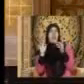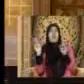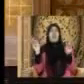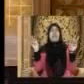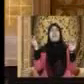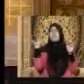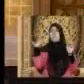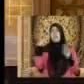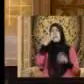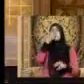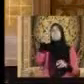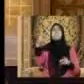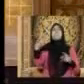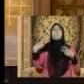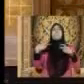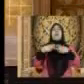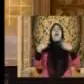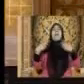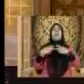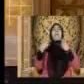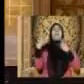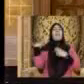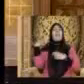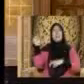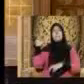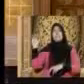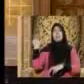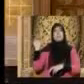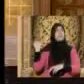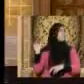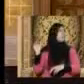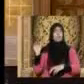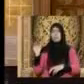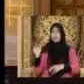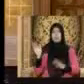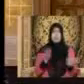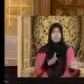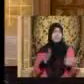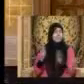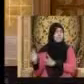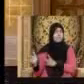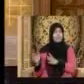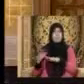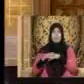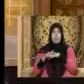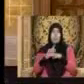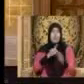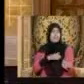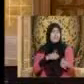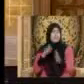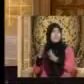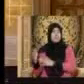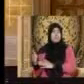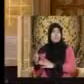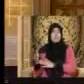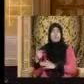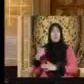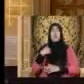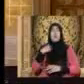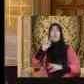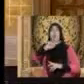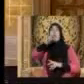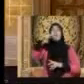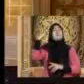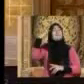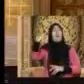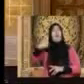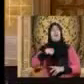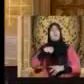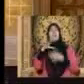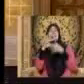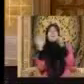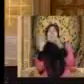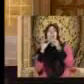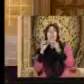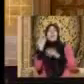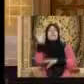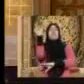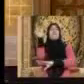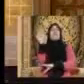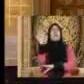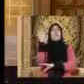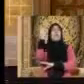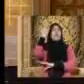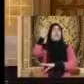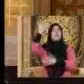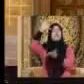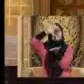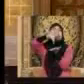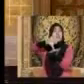لا أتحدث عن معرض العبدلية. والكثير منهم أيضا يظنني أنني أتحدث عن جامع الزيتونة كخبر، أيضا لا أتحدث